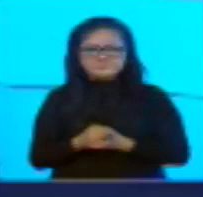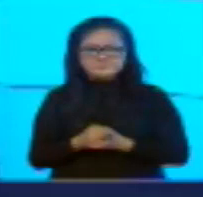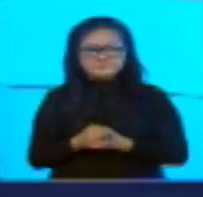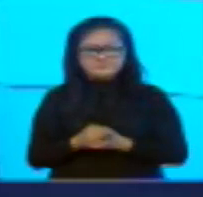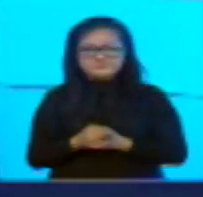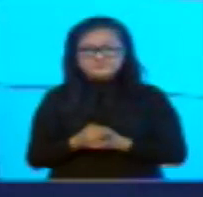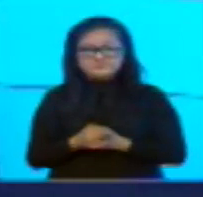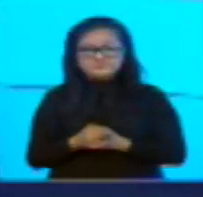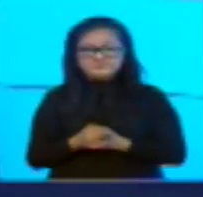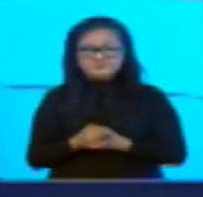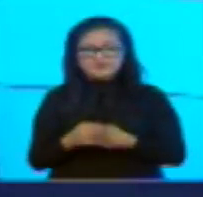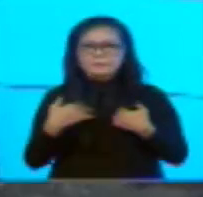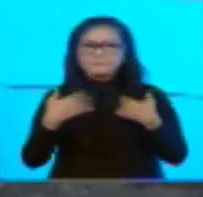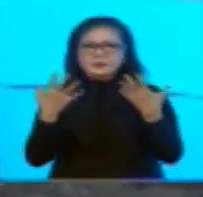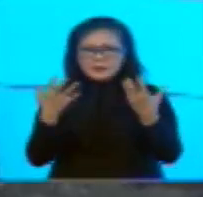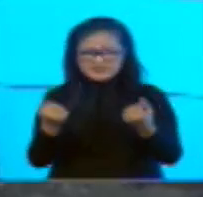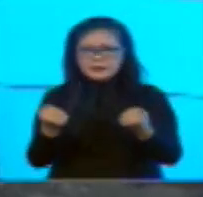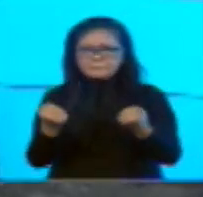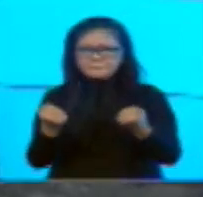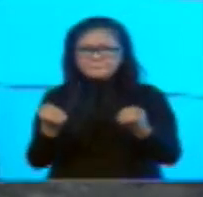Kita harapkan dengan